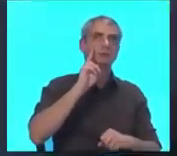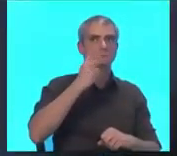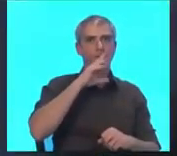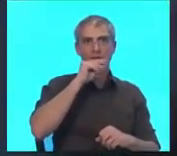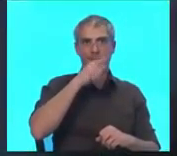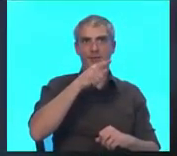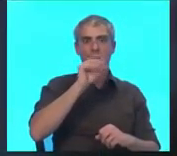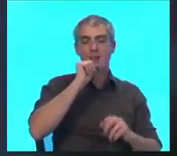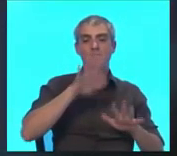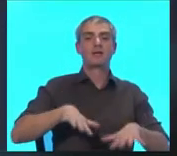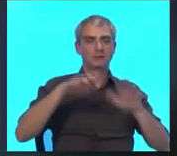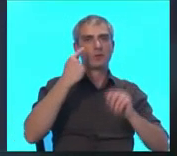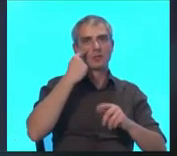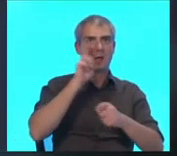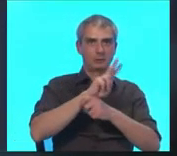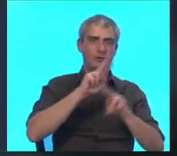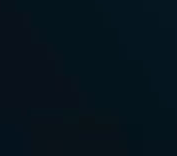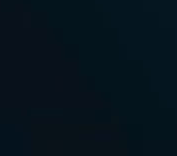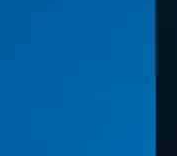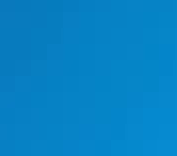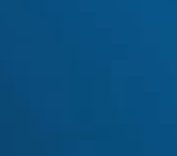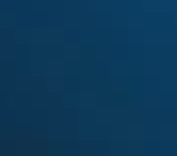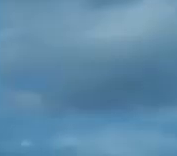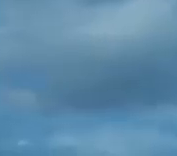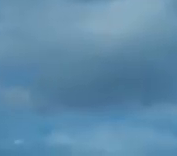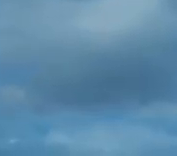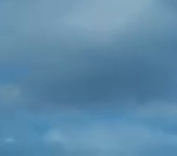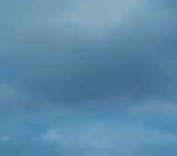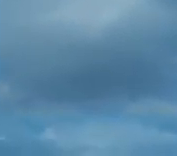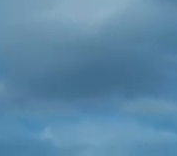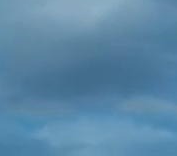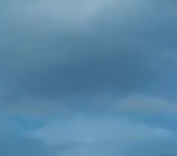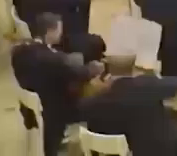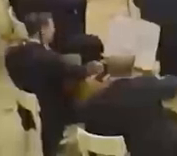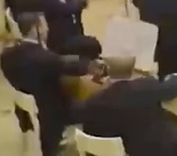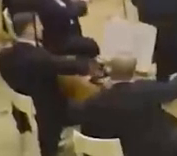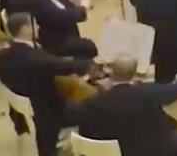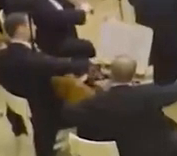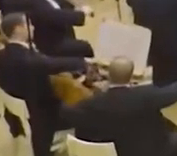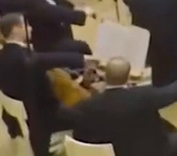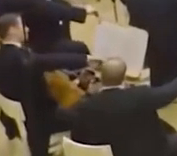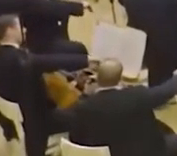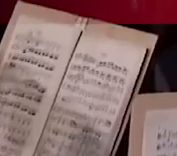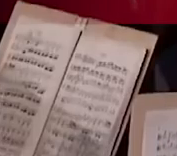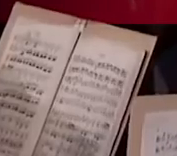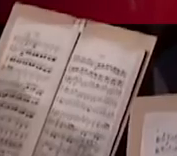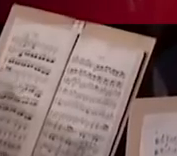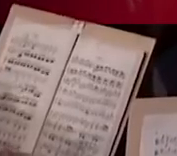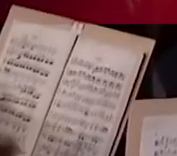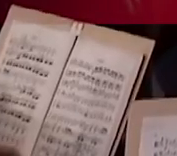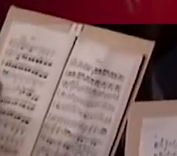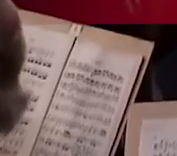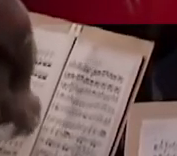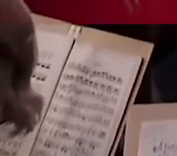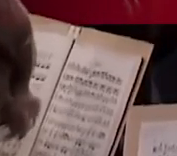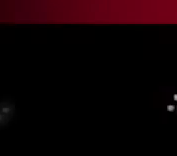של הצפות, אבל בואו נראה חסות ונגיע לכל הפרטים. התחזית משודרת בחסות התזמורת הפילהרמונית של סנקט פטרבורג